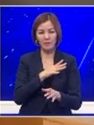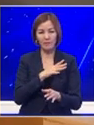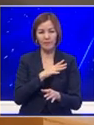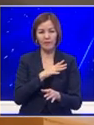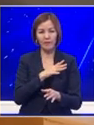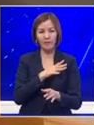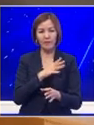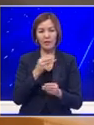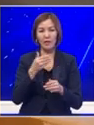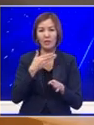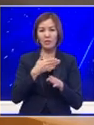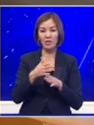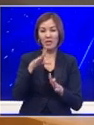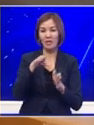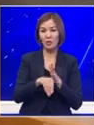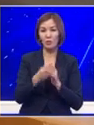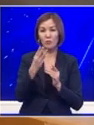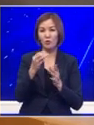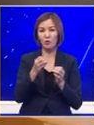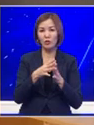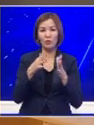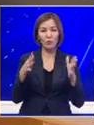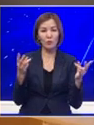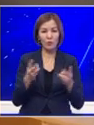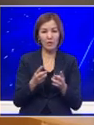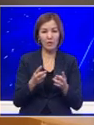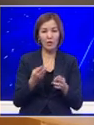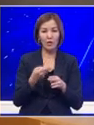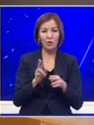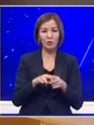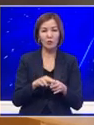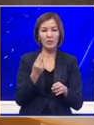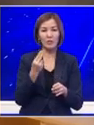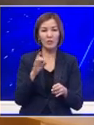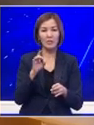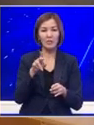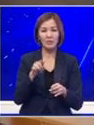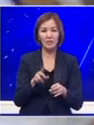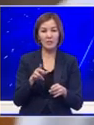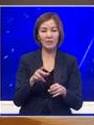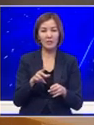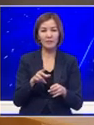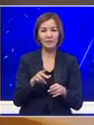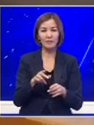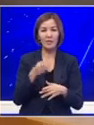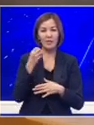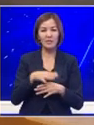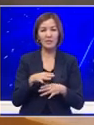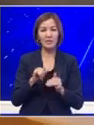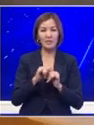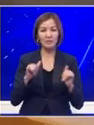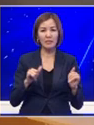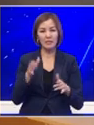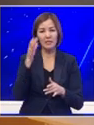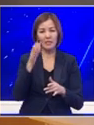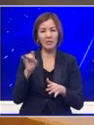Оны қаржыландыруды үш есе көбейту керек. Ал сондай ЦРЗ дейді, Центр